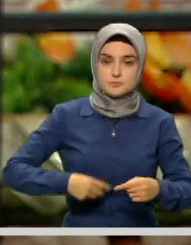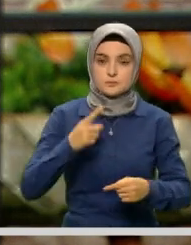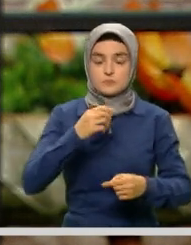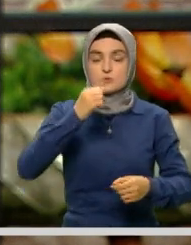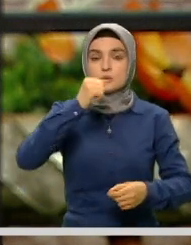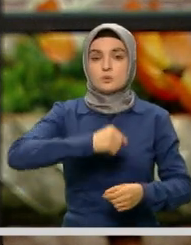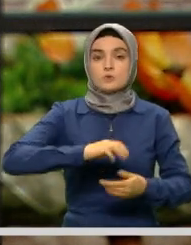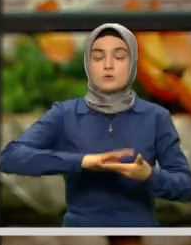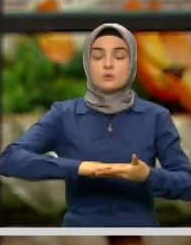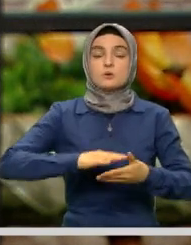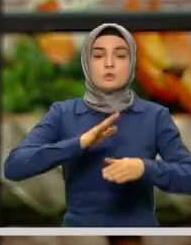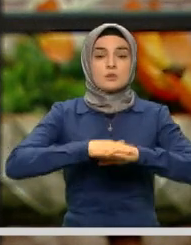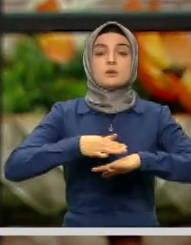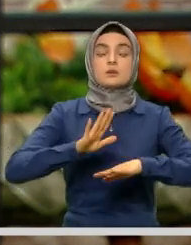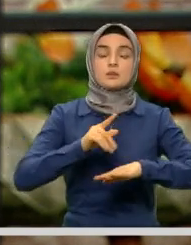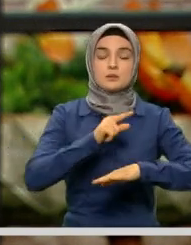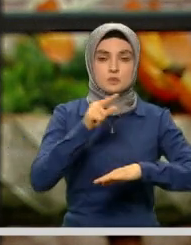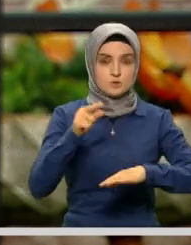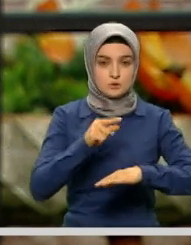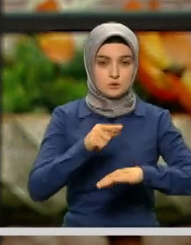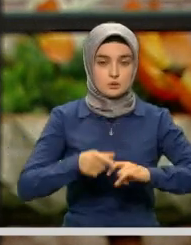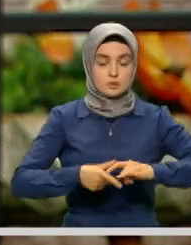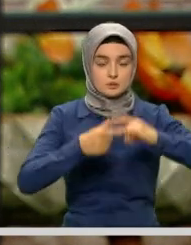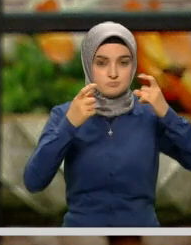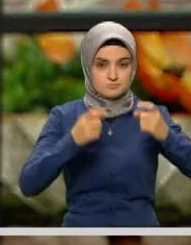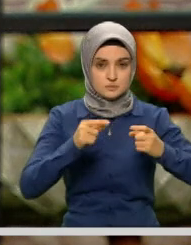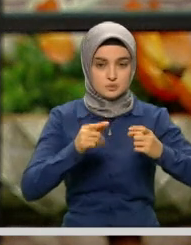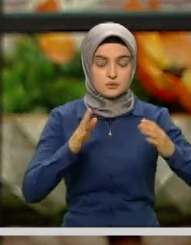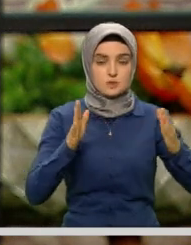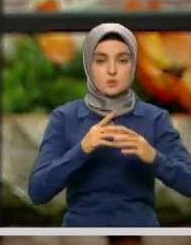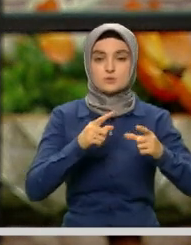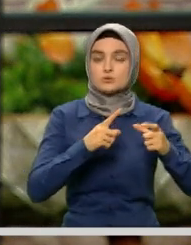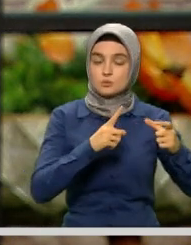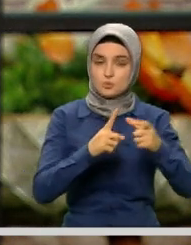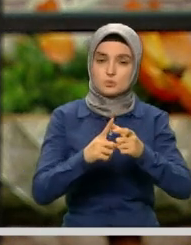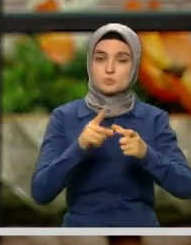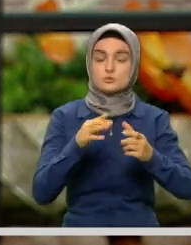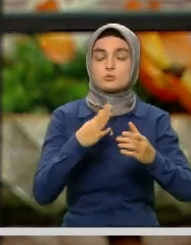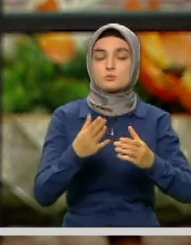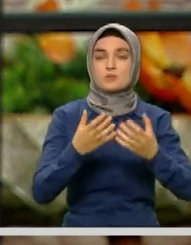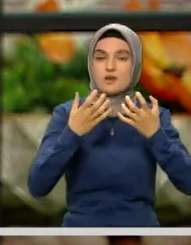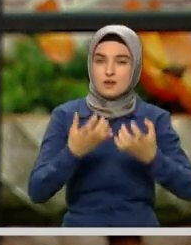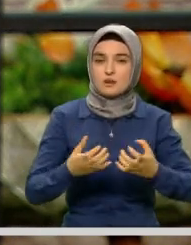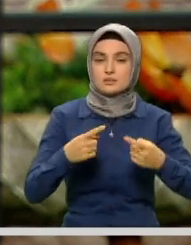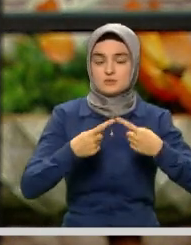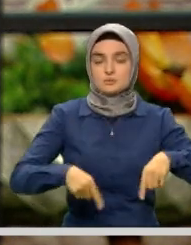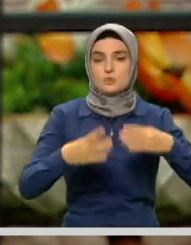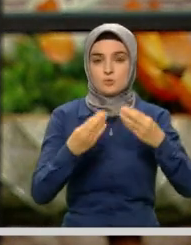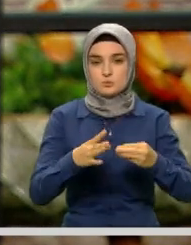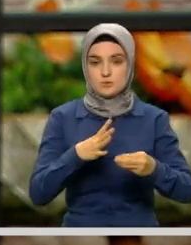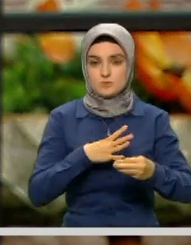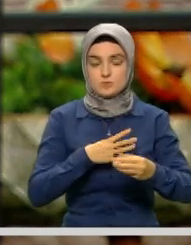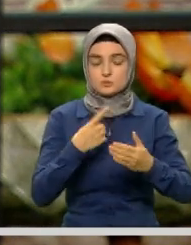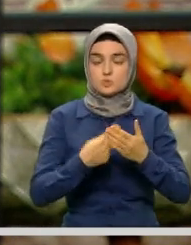yapmamış. Mekke'deki müşriklere karşı korumuş. Aslında onun imtihanı belki en ağır olanı. Hani diğerleri belki tepki gösterdiler. Hani Kur'an'da biz